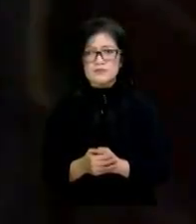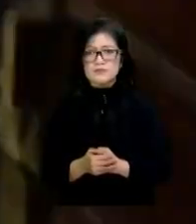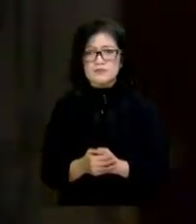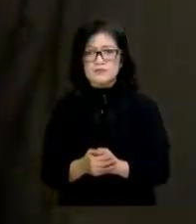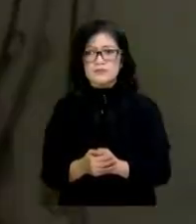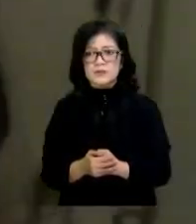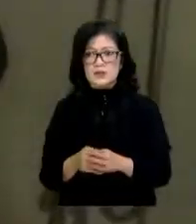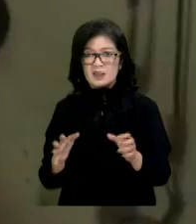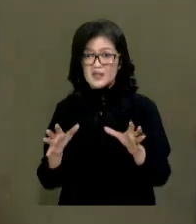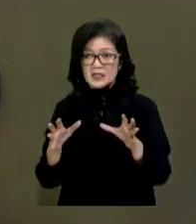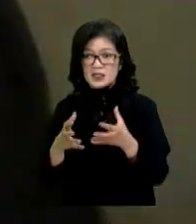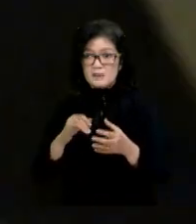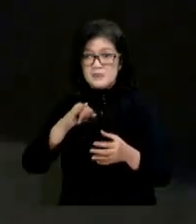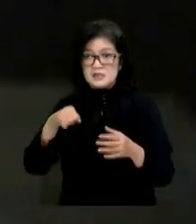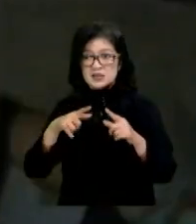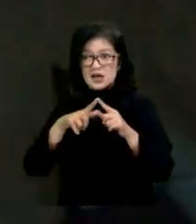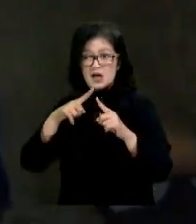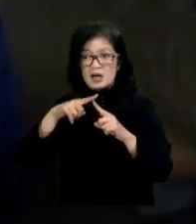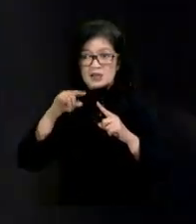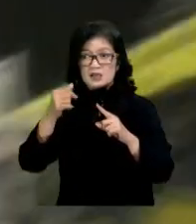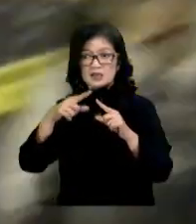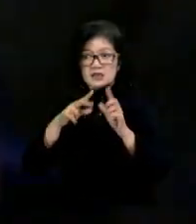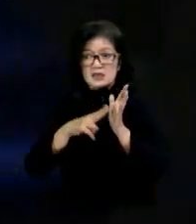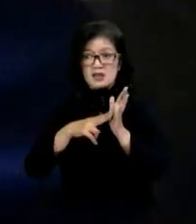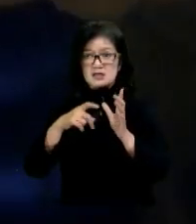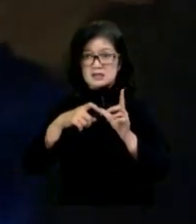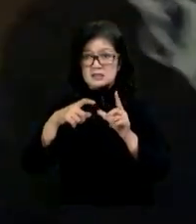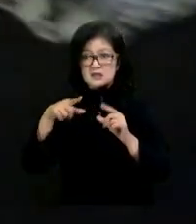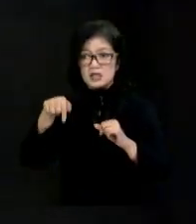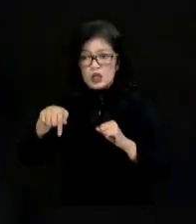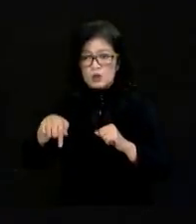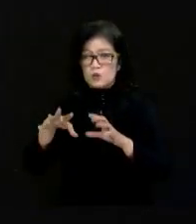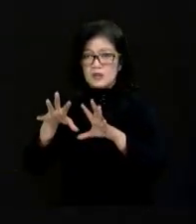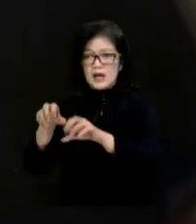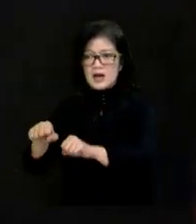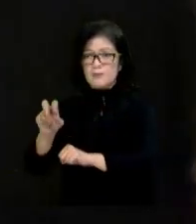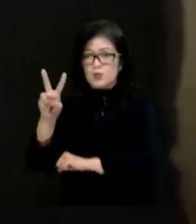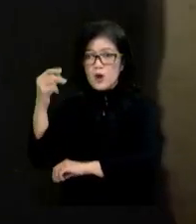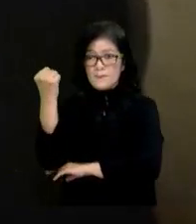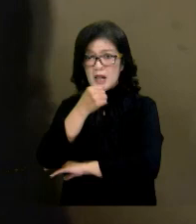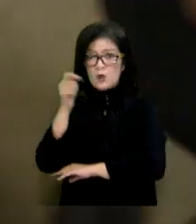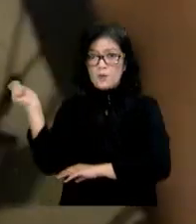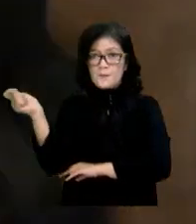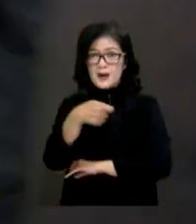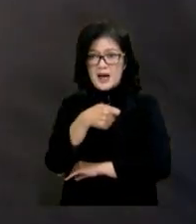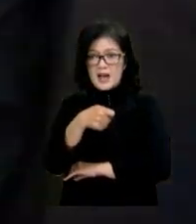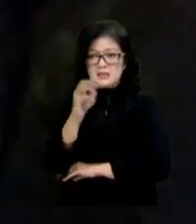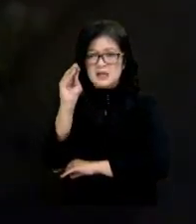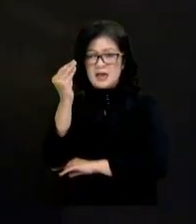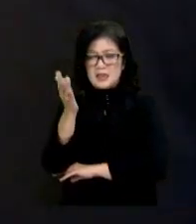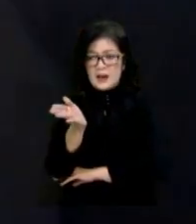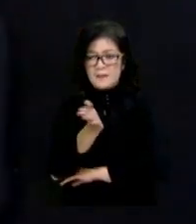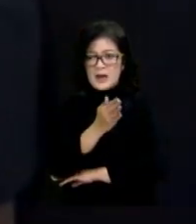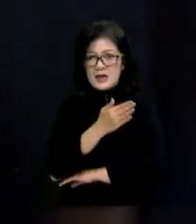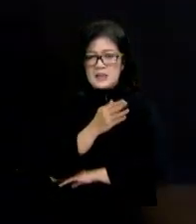Tim Jatantras Polres Jakarta Barat meringkus dua pelaku pembegalan sopir truk yang terjadi di Kembangan, Jakarta Barat. Keduanya tak